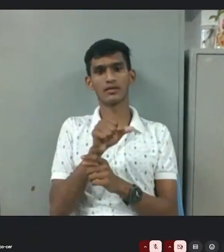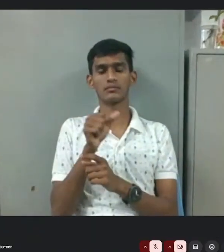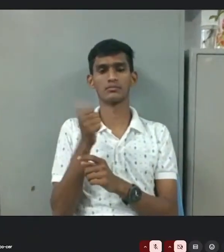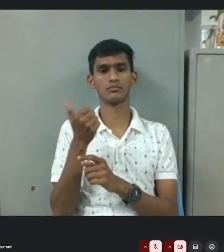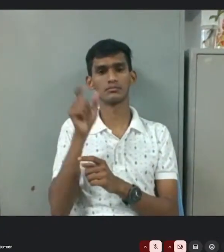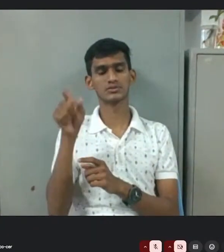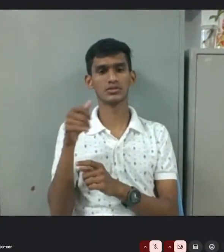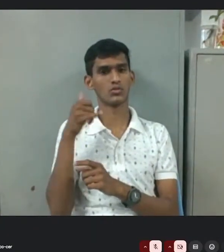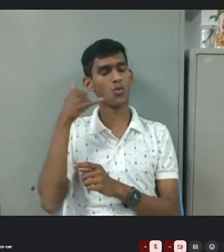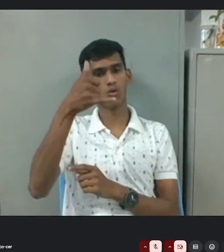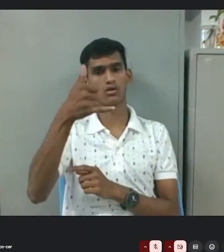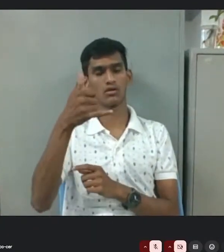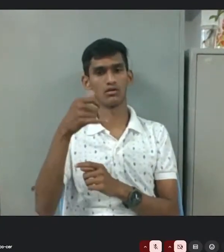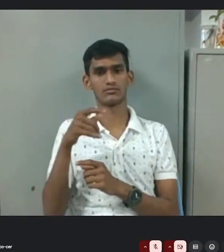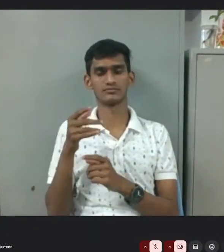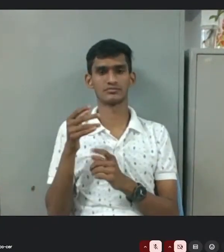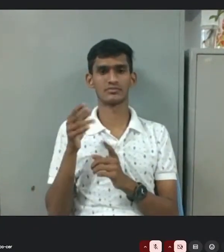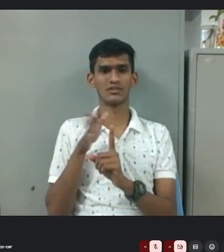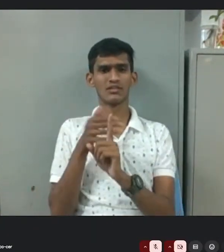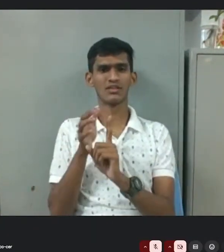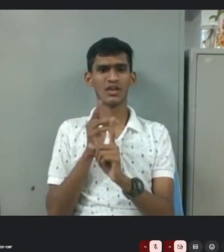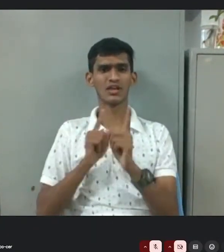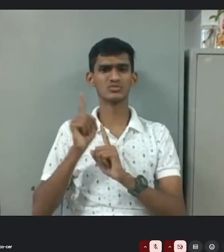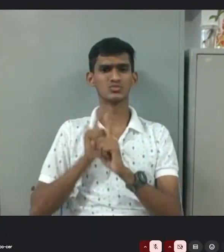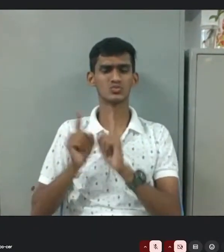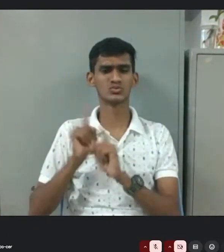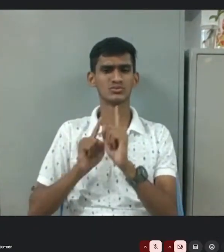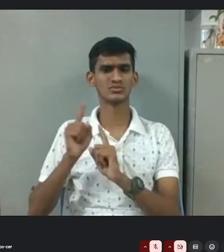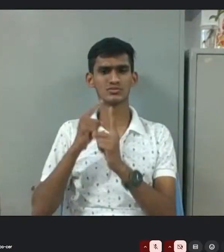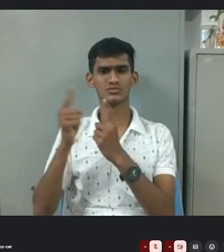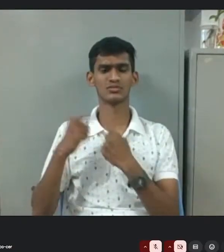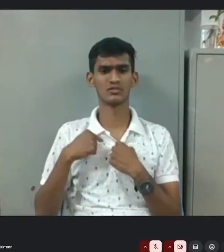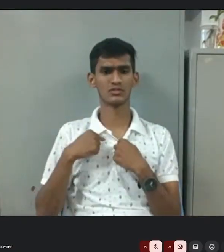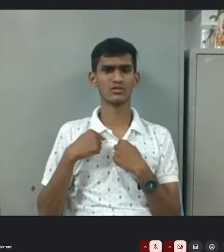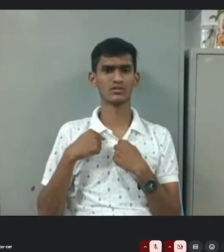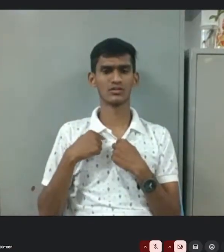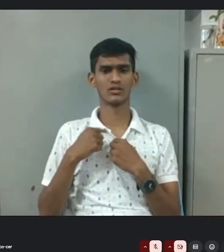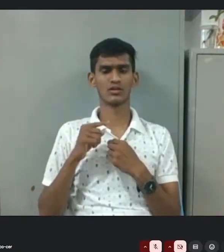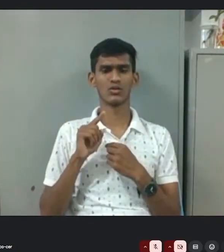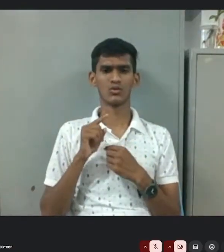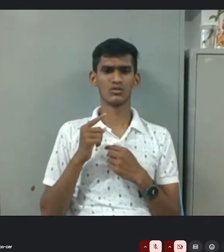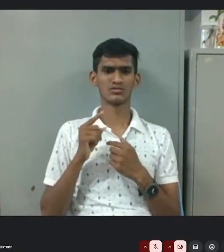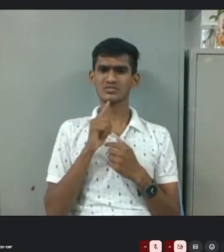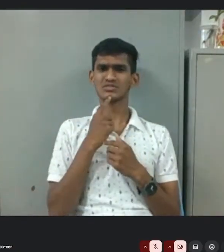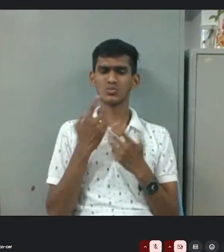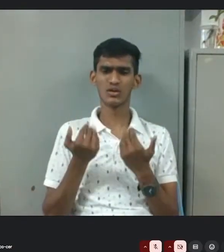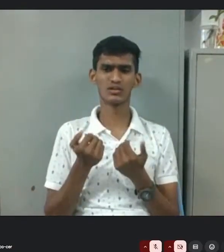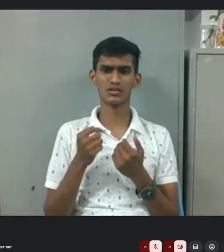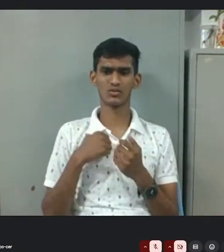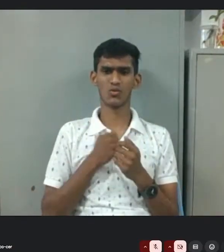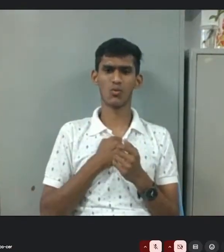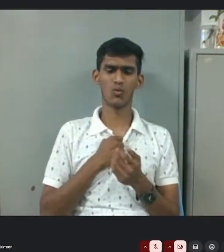ആയിട്ടുള്ള വർത്താനം പറഞ്ഞു. നിങ്ങൾ എന്താ ചെയ്യണം? അതാണ് സാർ ഇങ്ങനെ വിളിക്കാൻ പറഞ്ഞതാണ്. ഇതിന് വയലന്റ് ആവണ്, എന്റെ മകന് ഒരു പ്രോബ്ലം ഉള്ളതാണ്, ഓട്ടീസം ഉള്ളതാണ്. അപ്പൊ അവന്